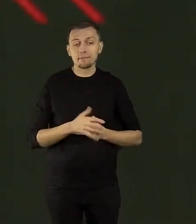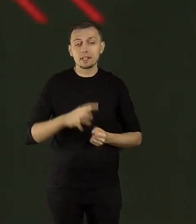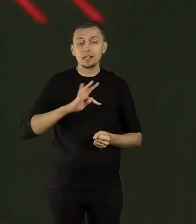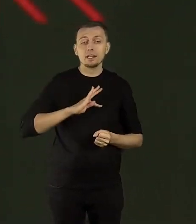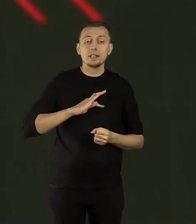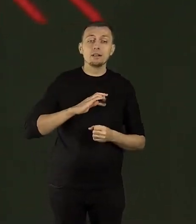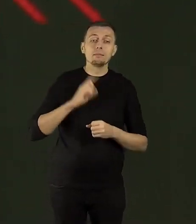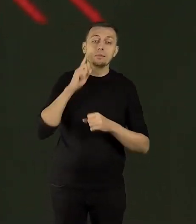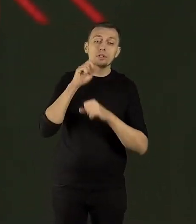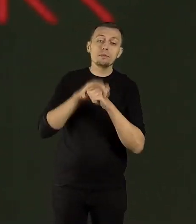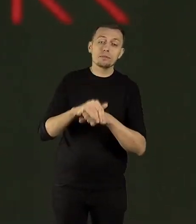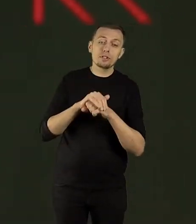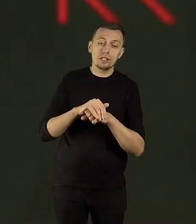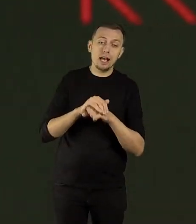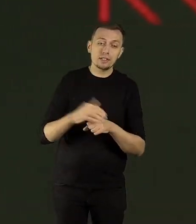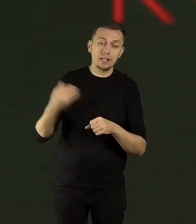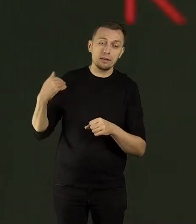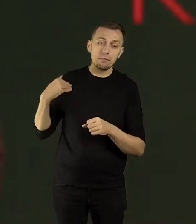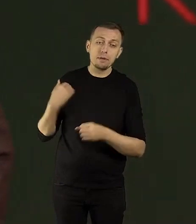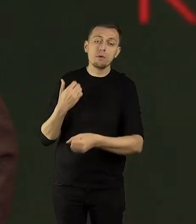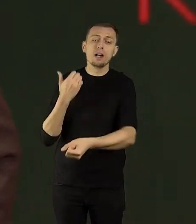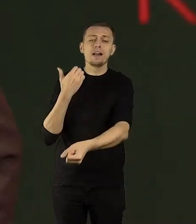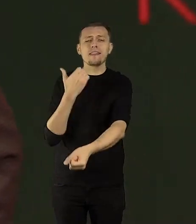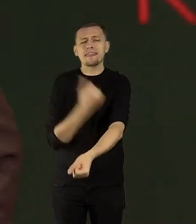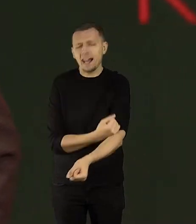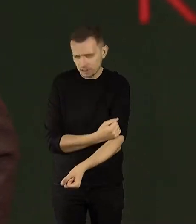zjedzony przez narkotyki, umysł,